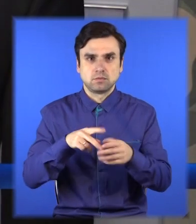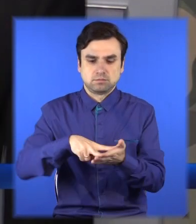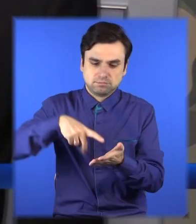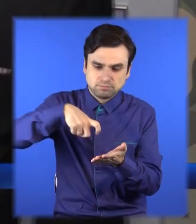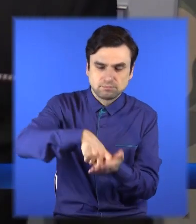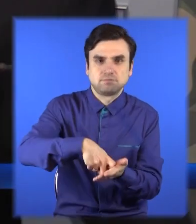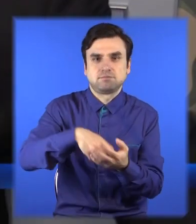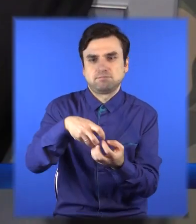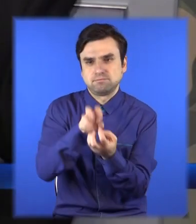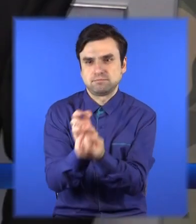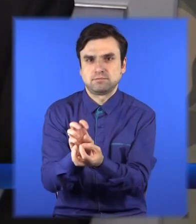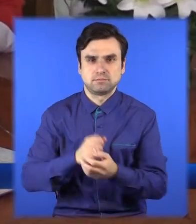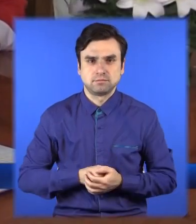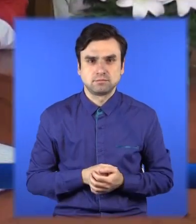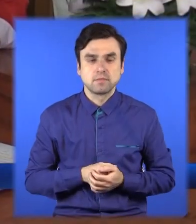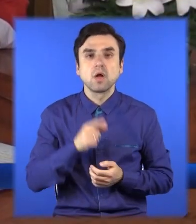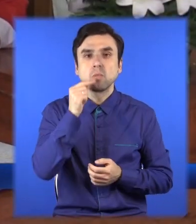Не повні.